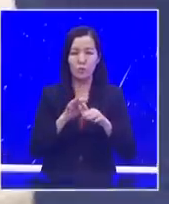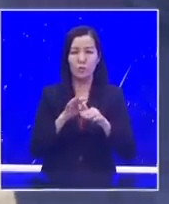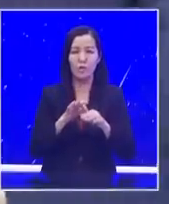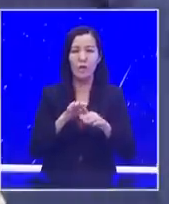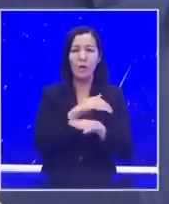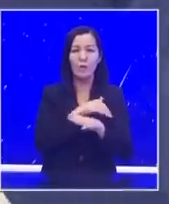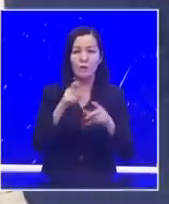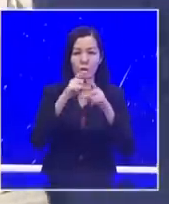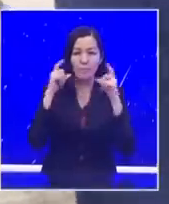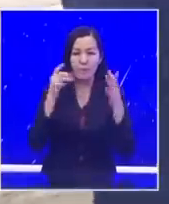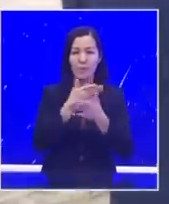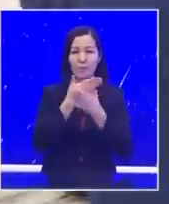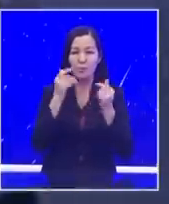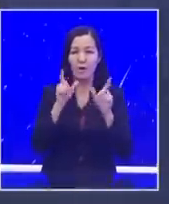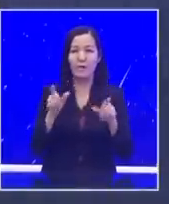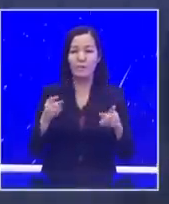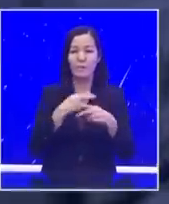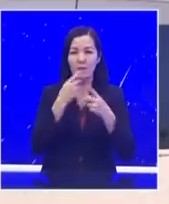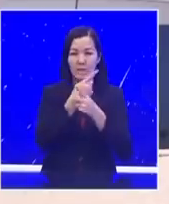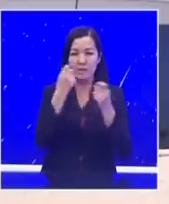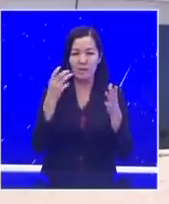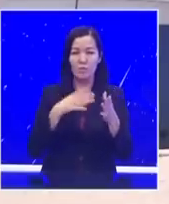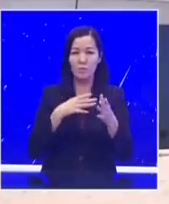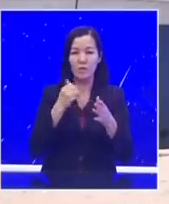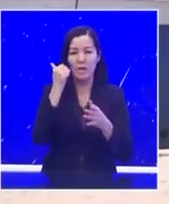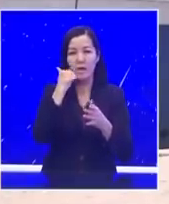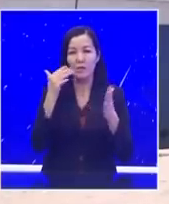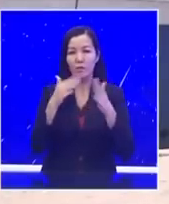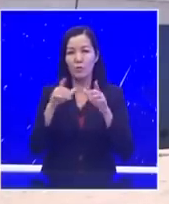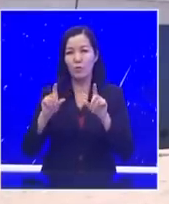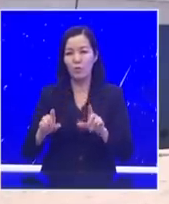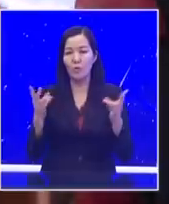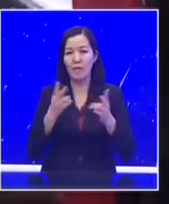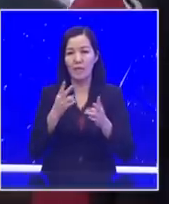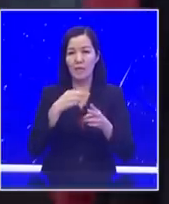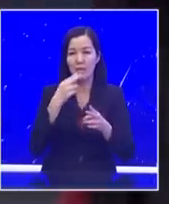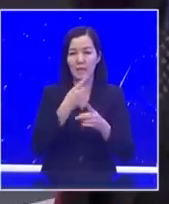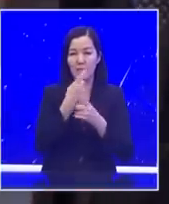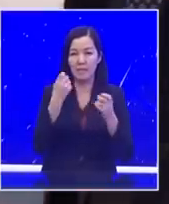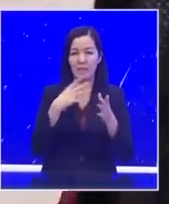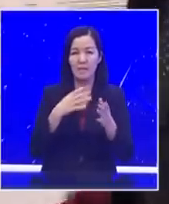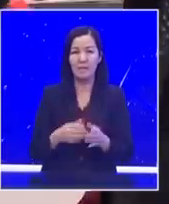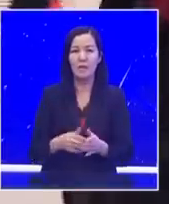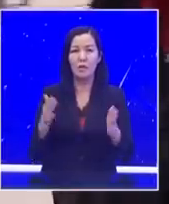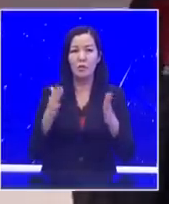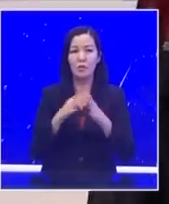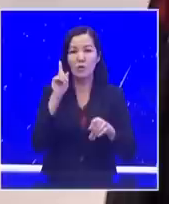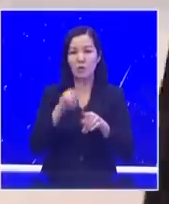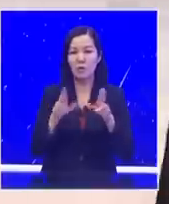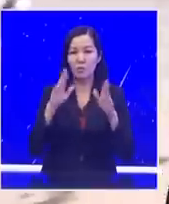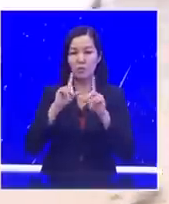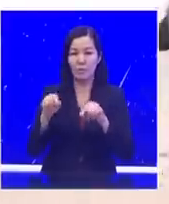Көшеде бетперде кимеген тұрғындарға ескерту жасалып, қарияларды үйде отыруға шақырды. Үйге қайтыңыз срочно.